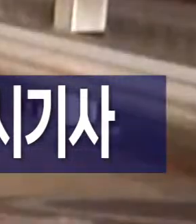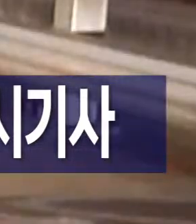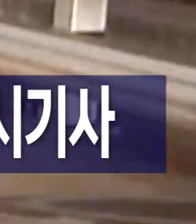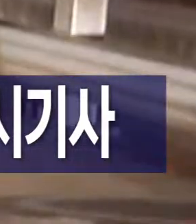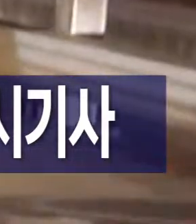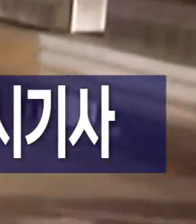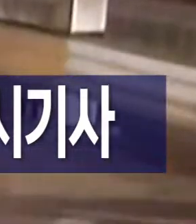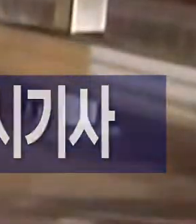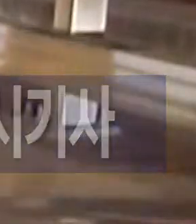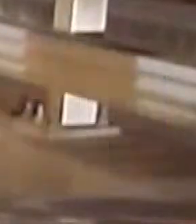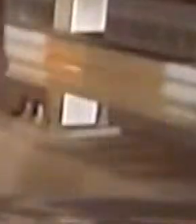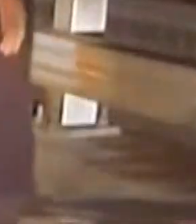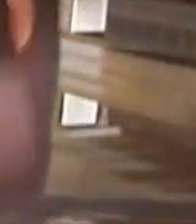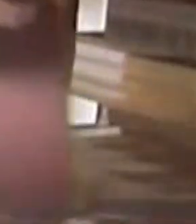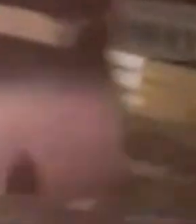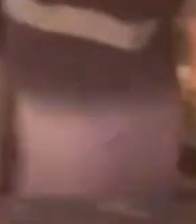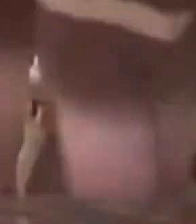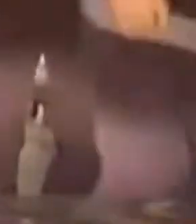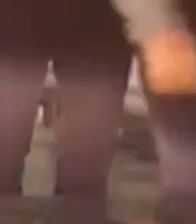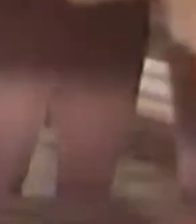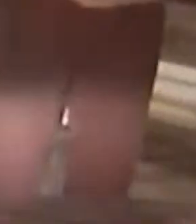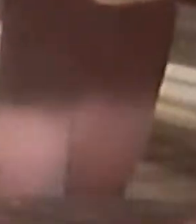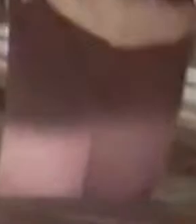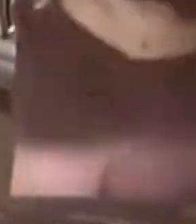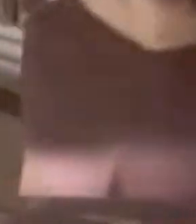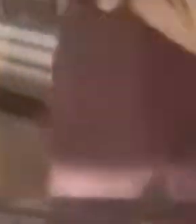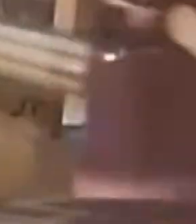차마 떠나지 못했습니다.